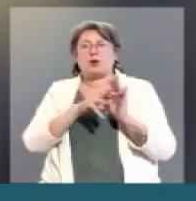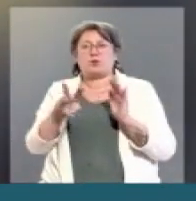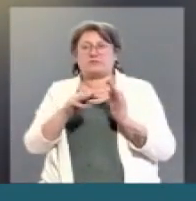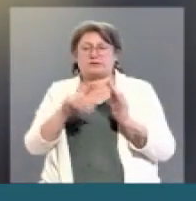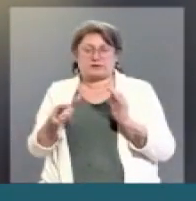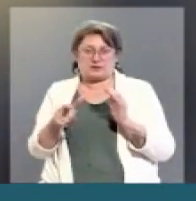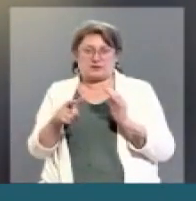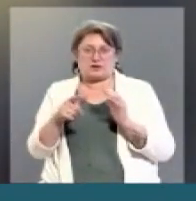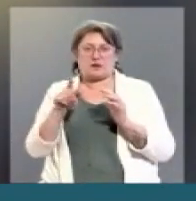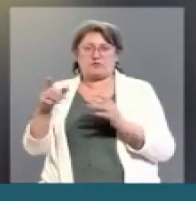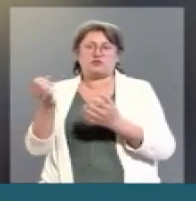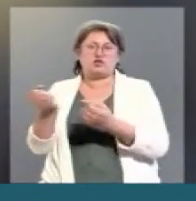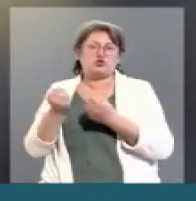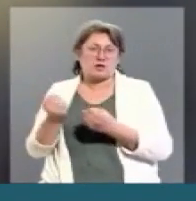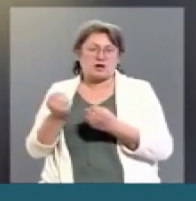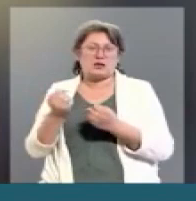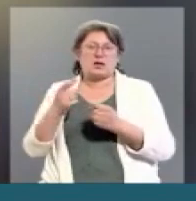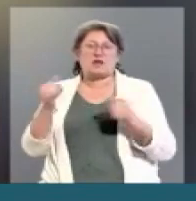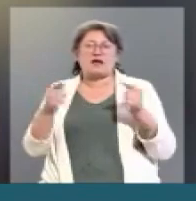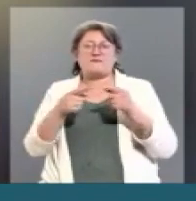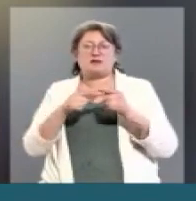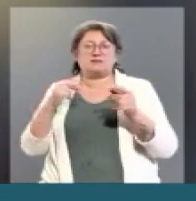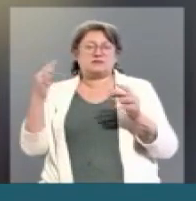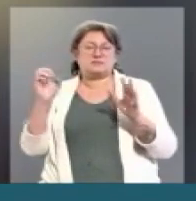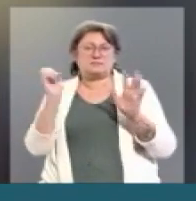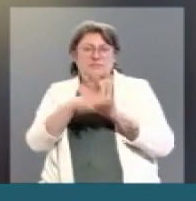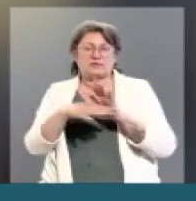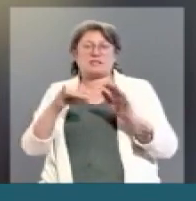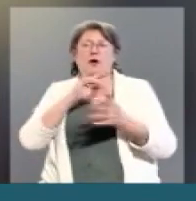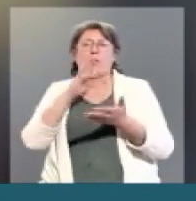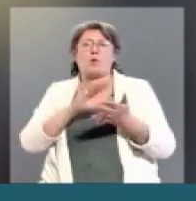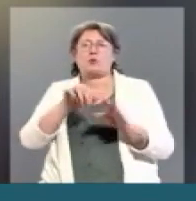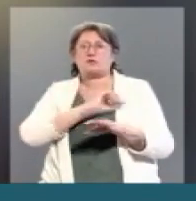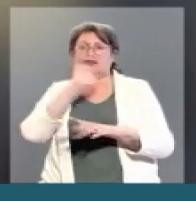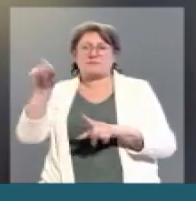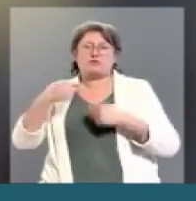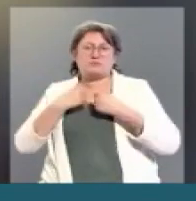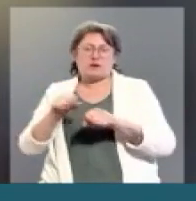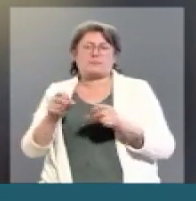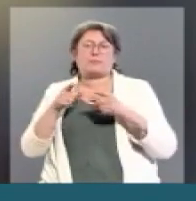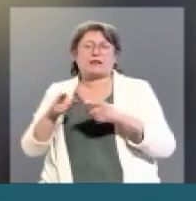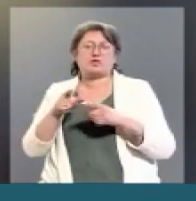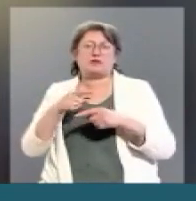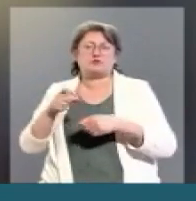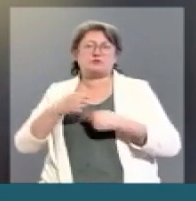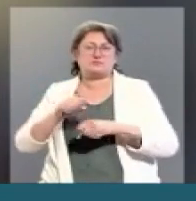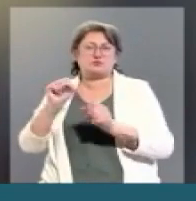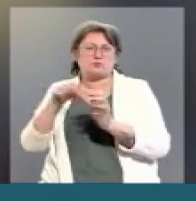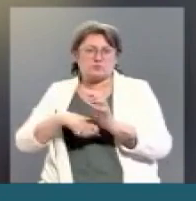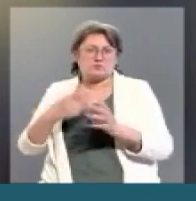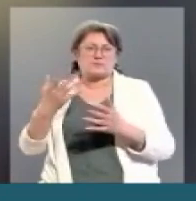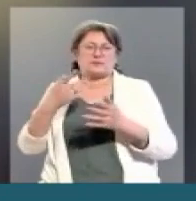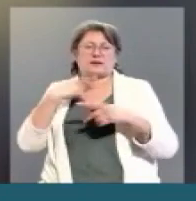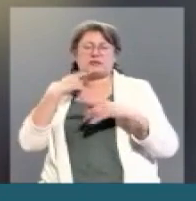миллионов тенге. Удерживали потерпевшего на съемной квартире. Вывозили его за пределы города, где избивали и угрожали физической расправой,